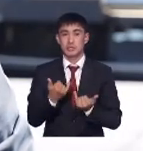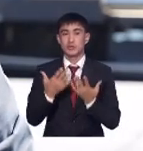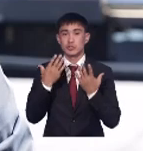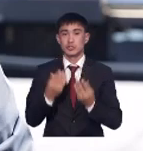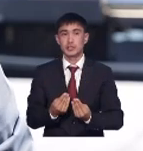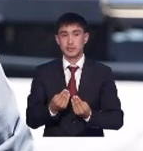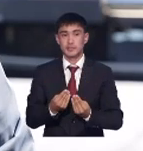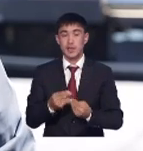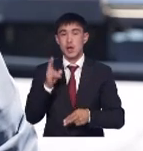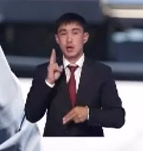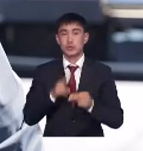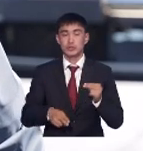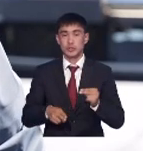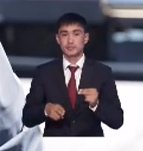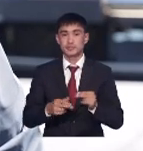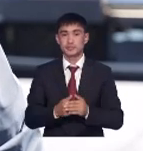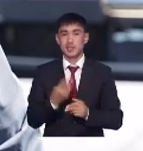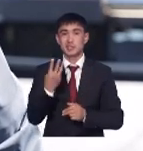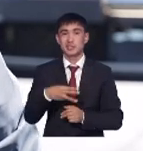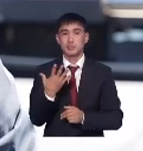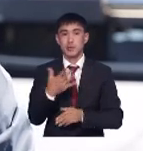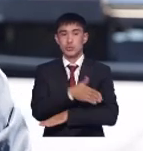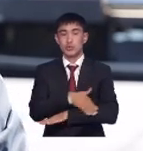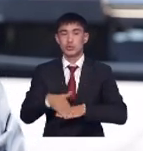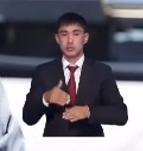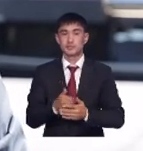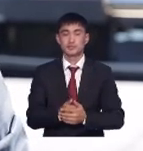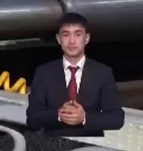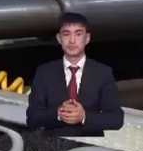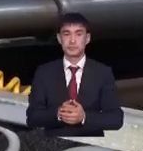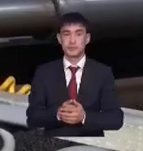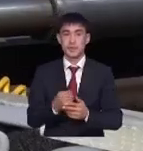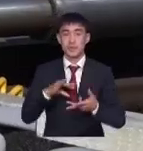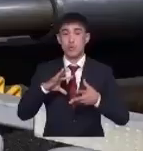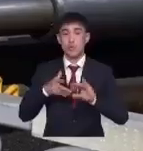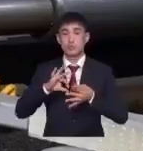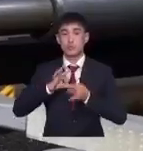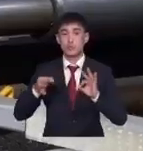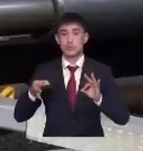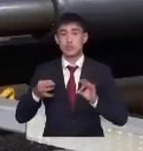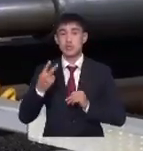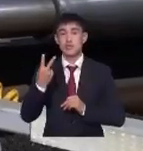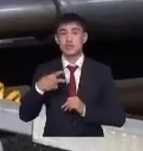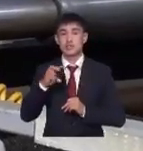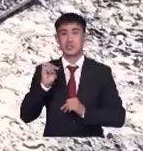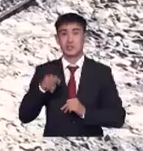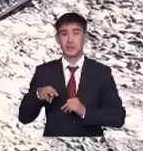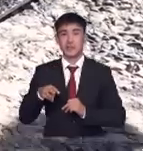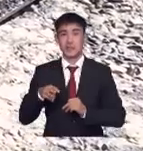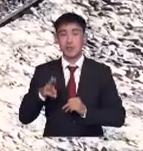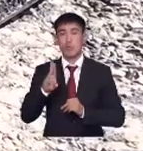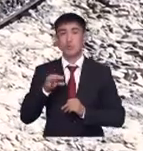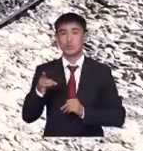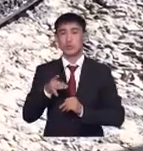сегодняшний день окончено 35 улиц. Это общей сложностью у нас 20 километров по